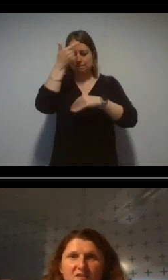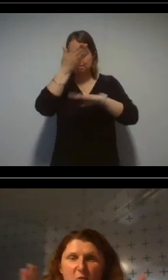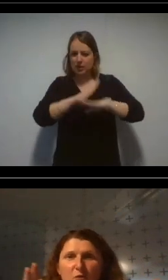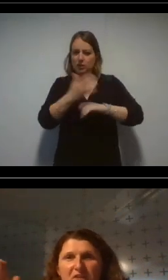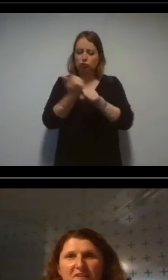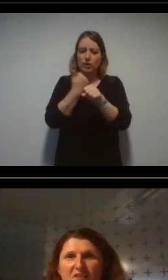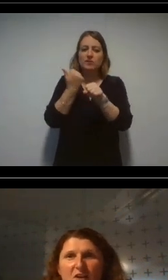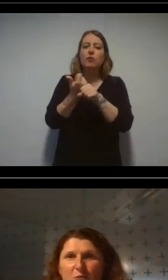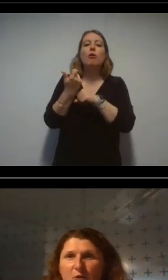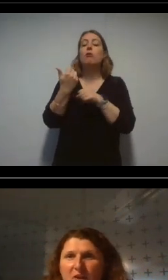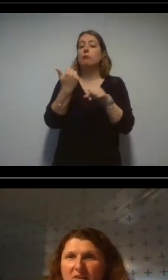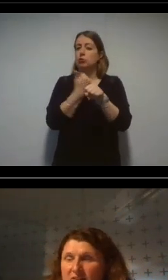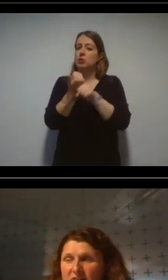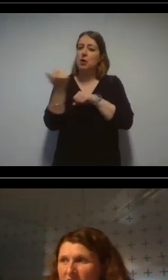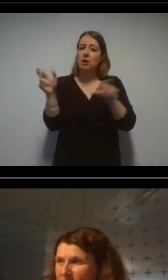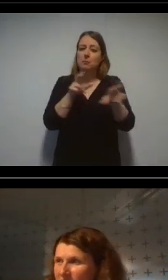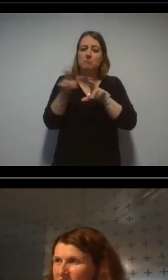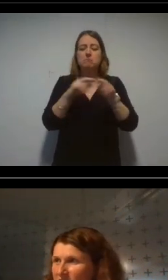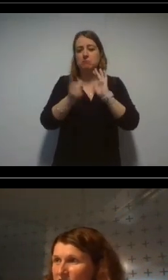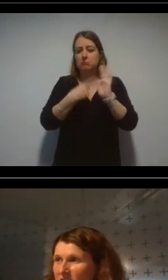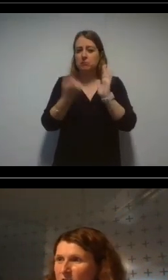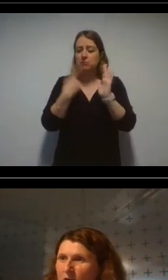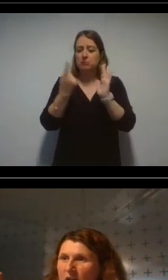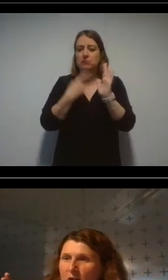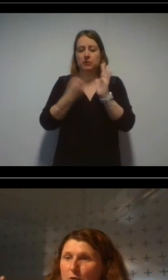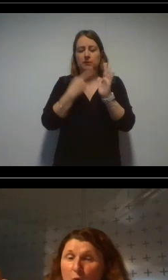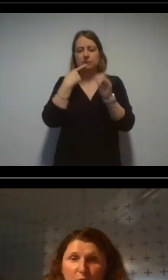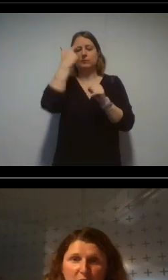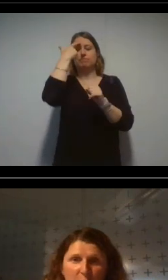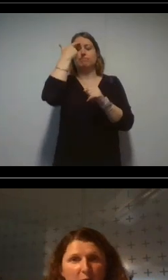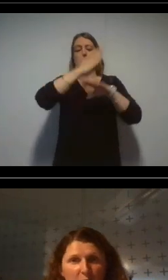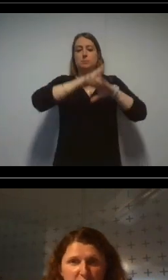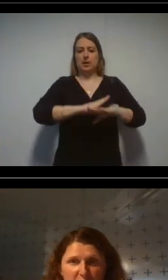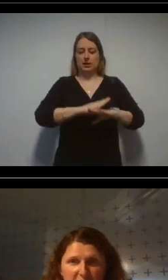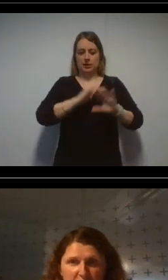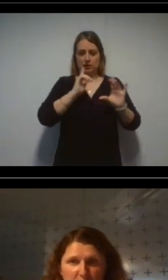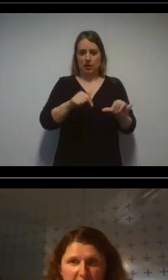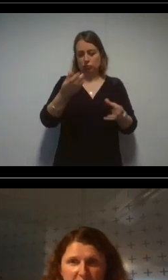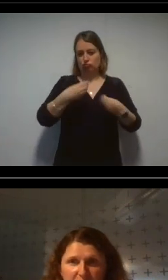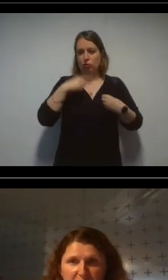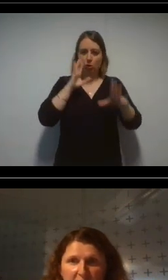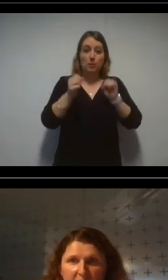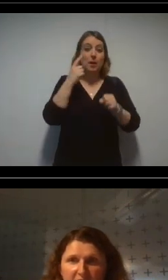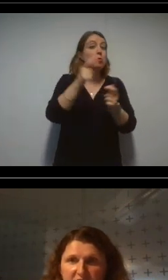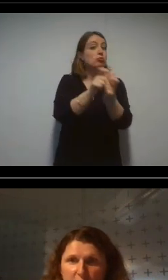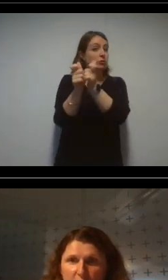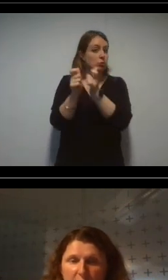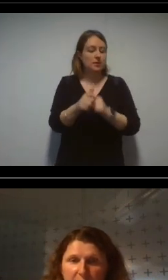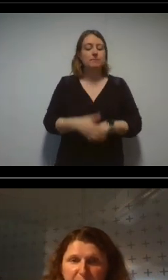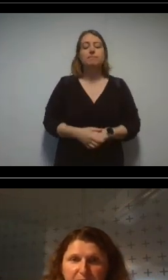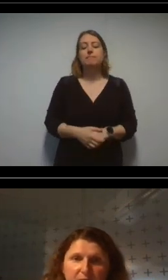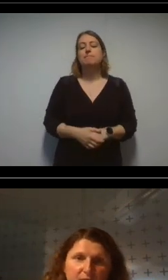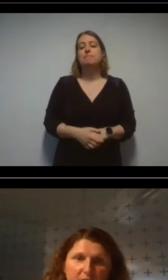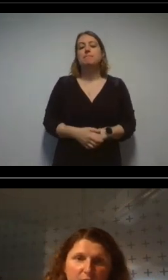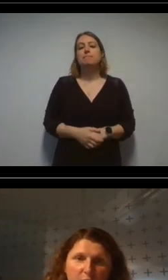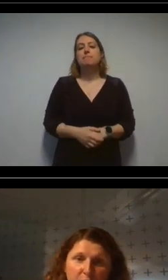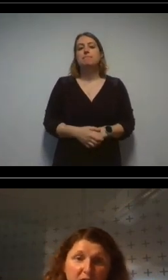ça, déjà, ça pose certains jalons dans l'année et c'est déjà de bons points de repère aussi pour les entreprises. Est-ce